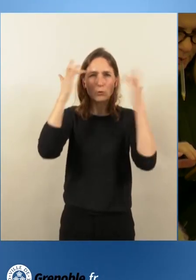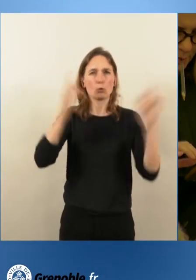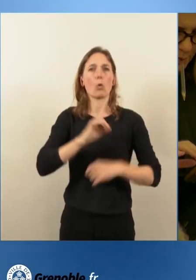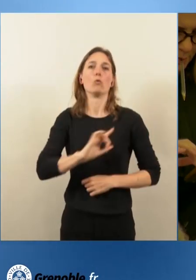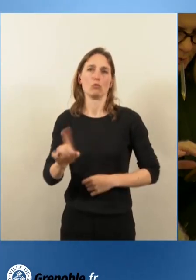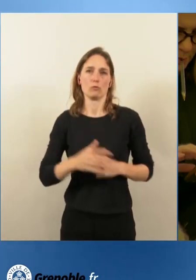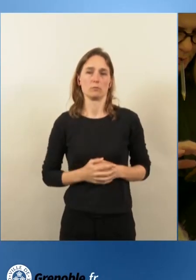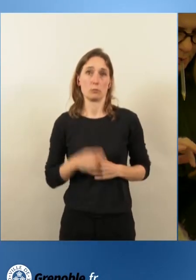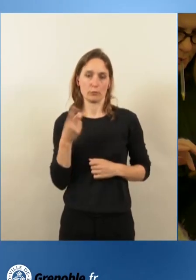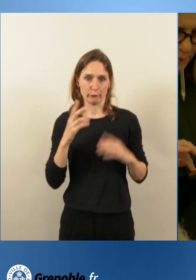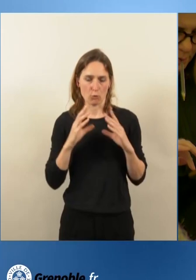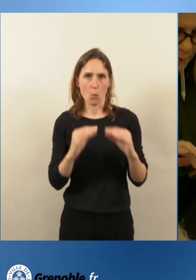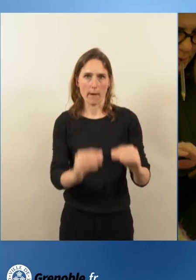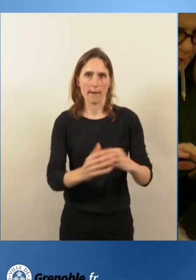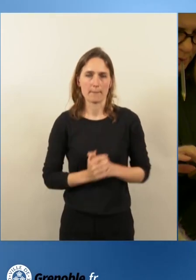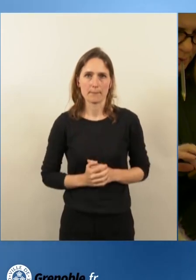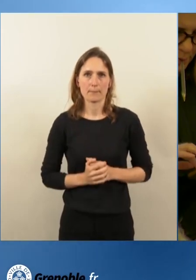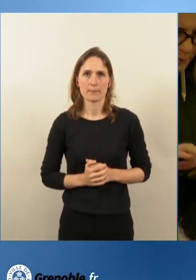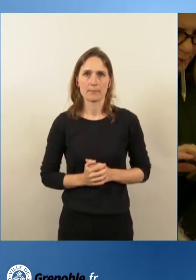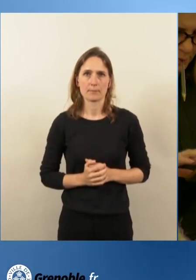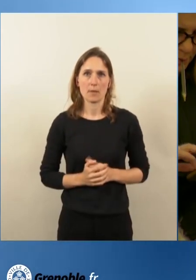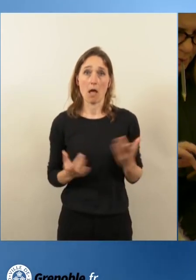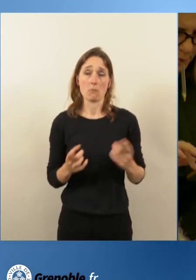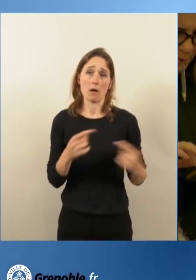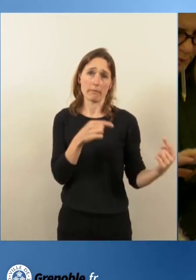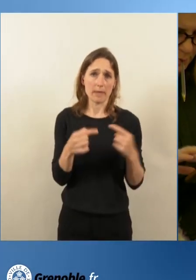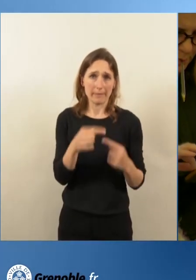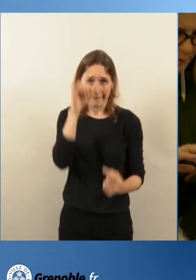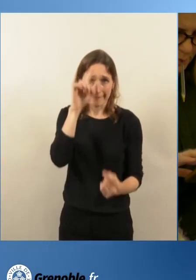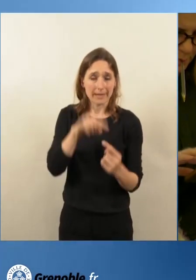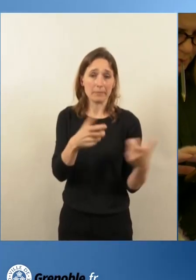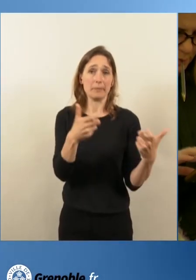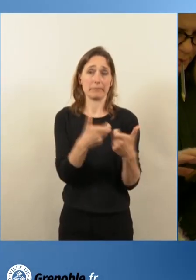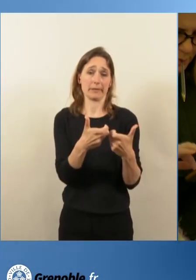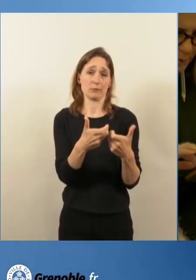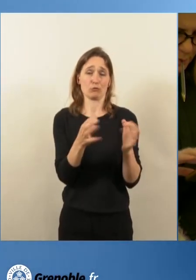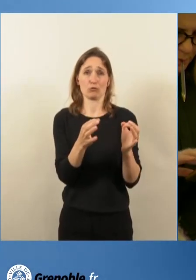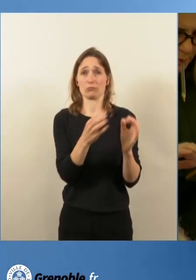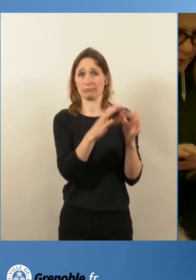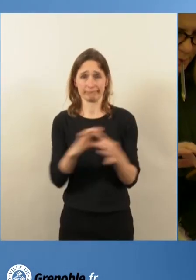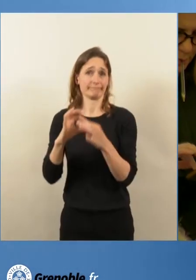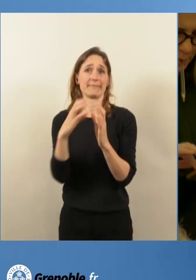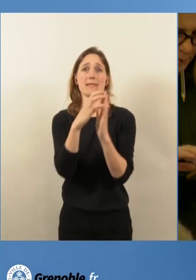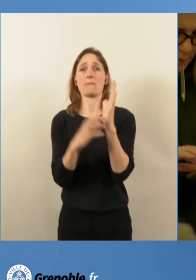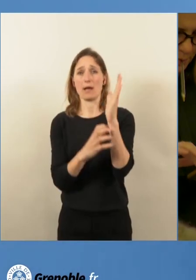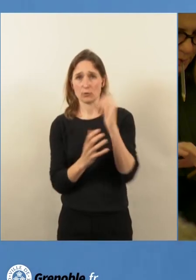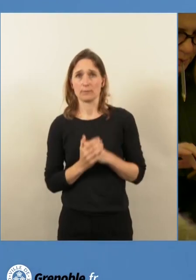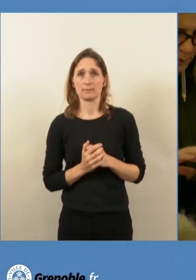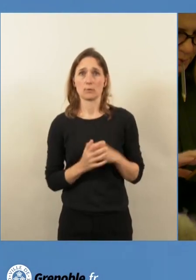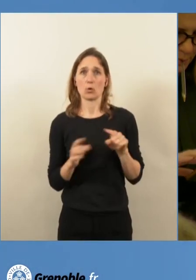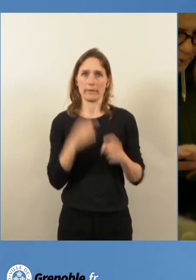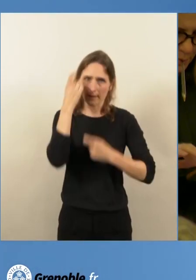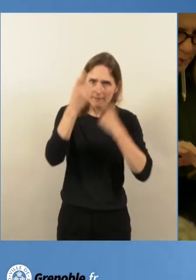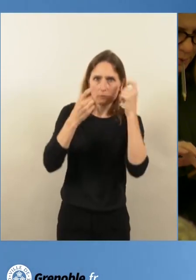il porte sur la question tarifaire puisque c'est l'objet de la délibération et par extension des modèles économiques